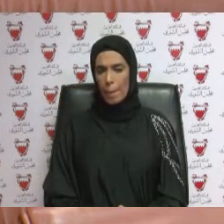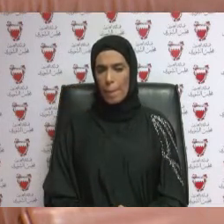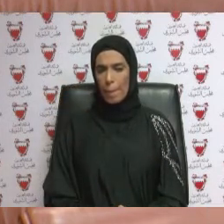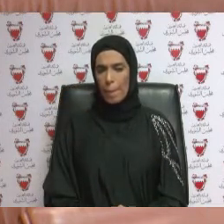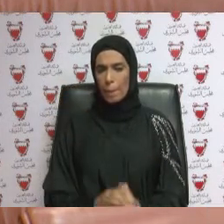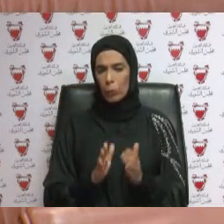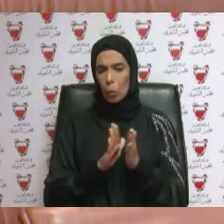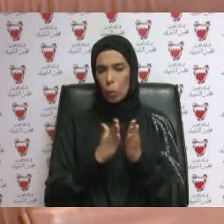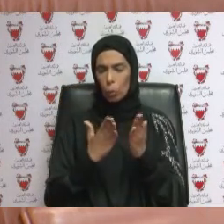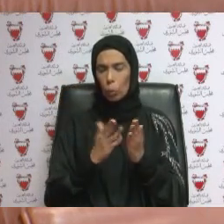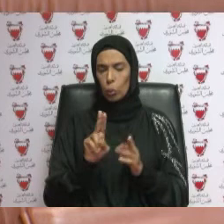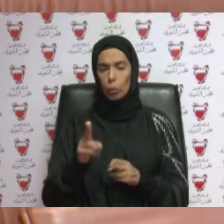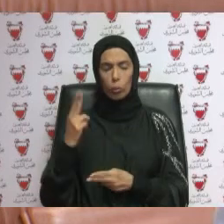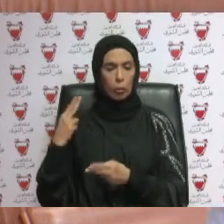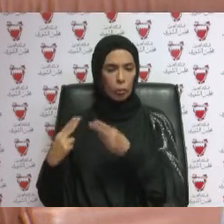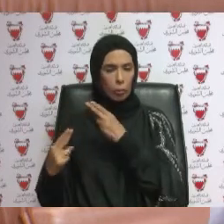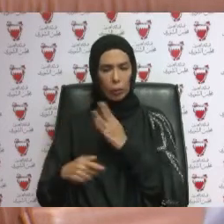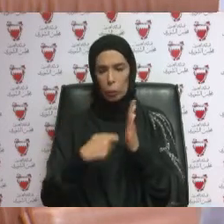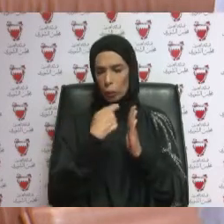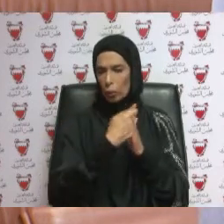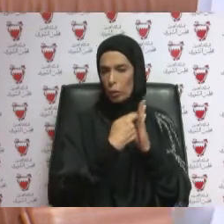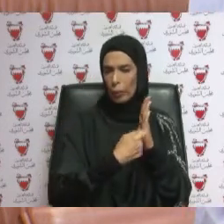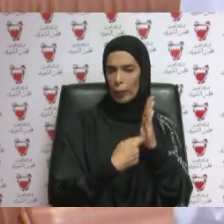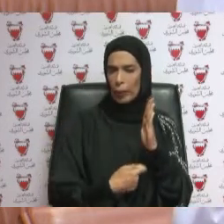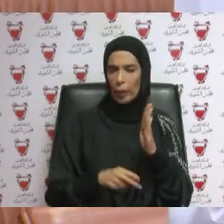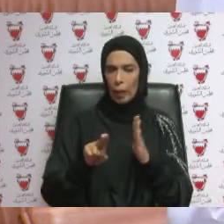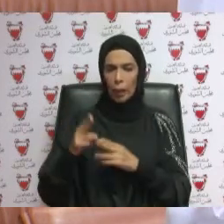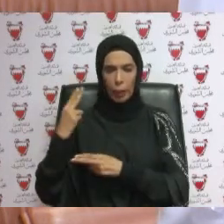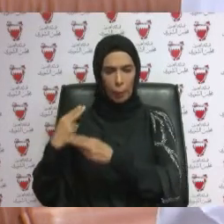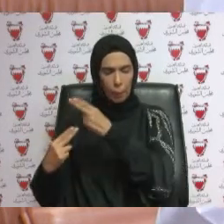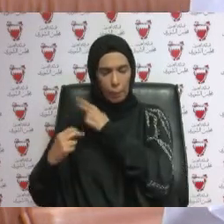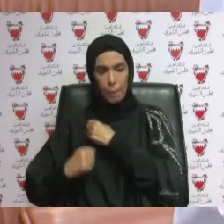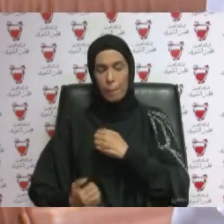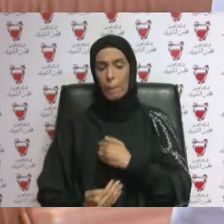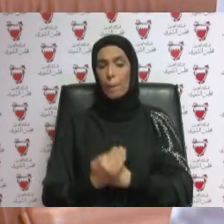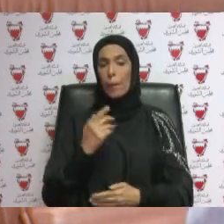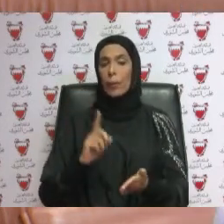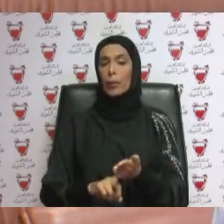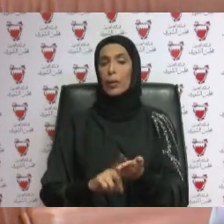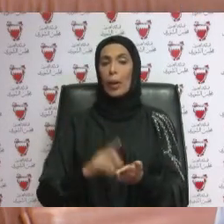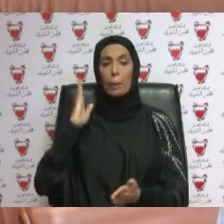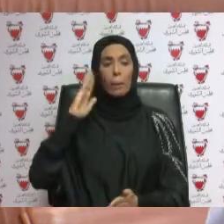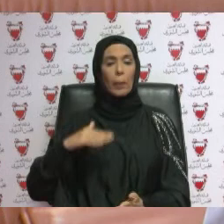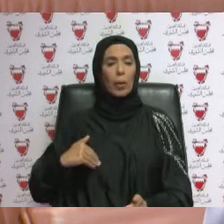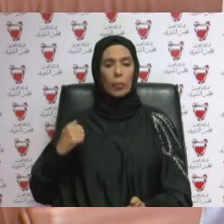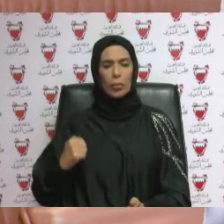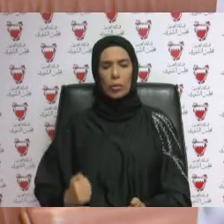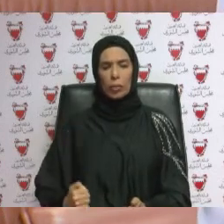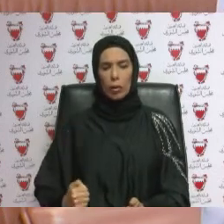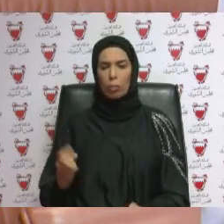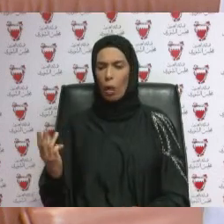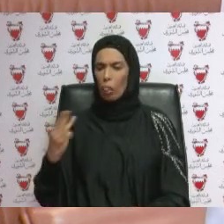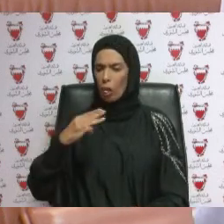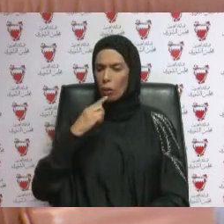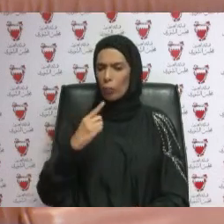الكتب التاريخية التي تؤرخ لي تاريخ البحرين الحديث تؤكد بأن المرأة البحرينية حتى عقد